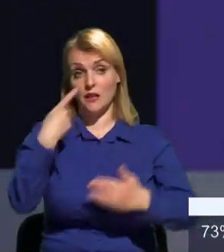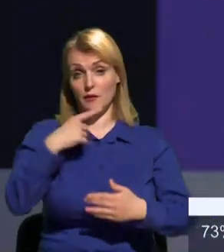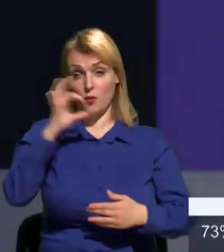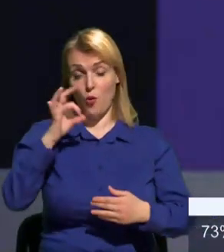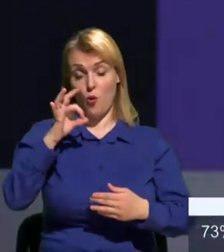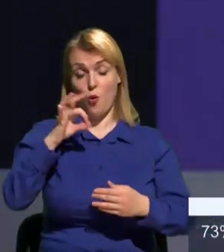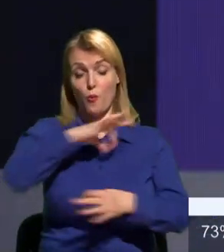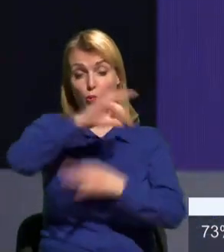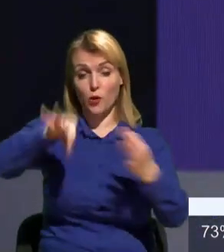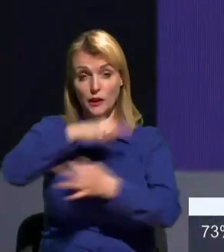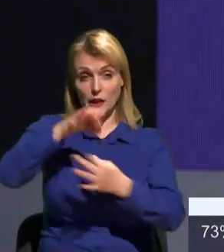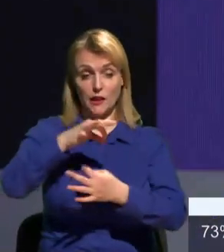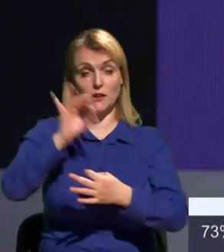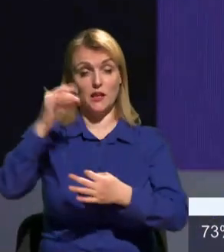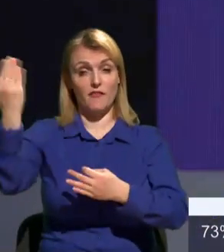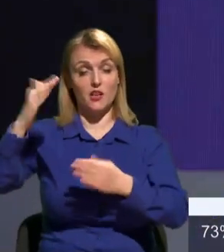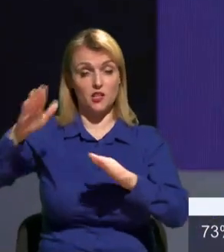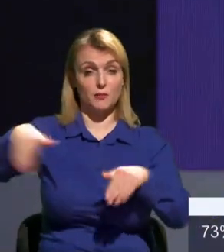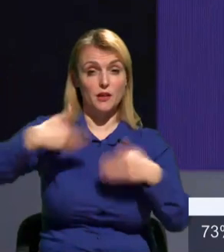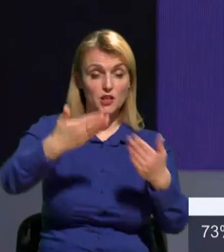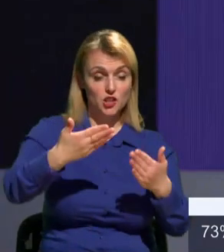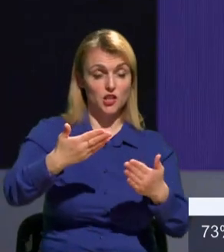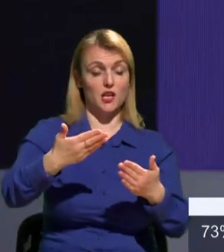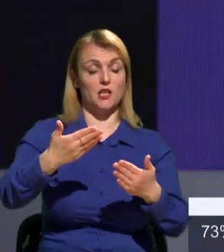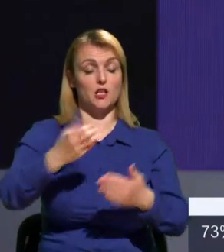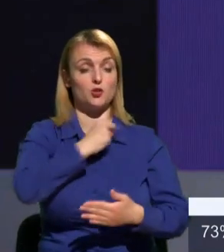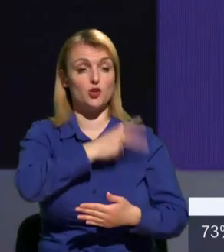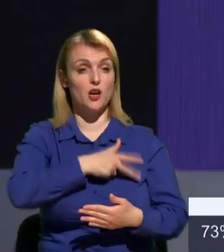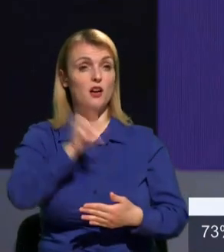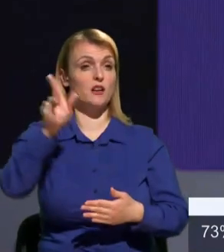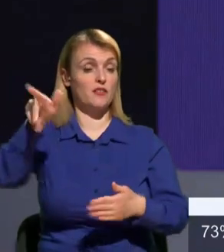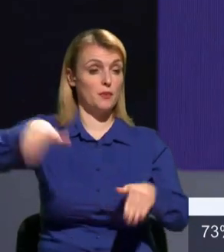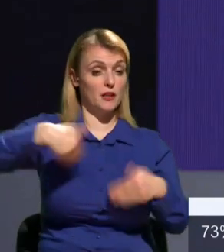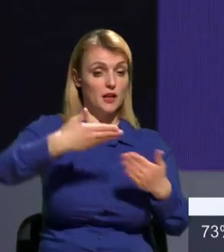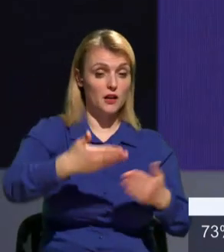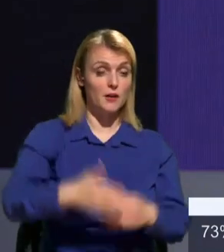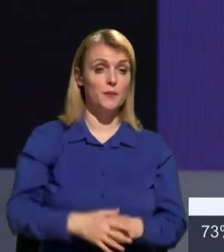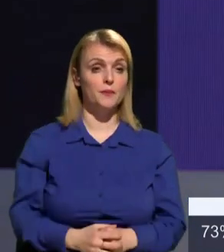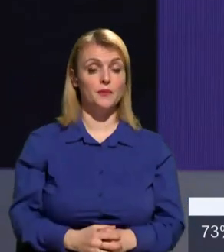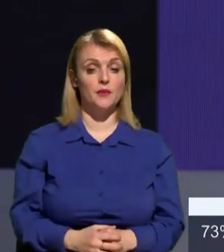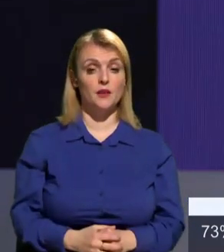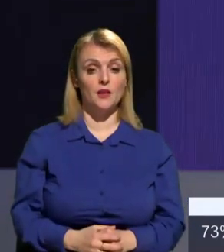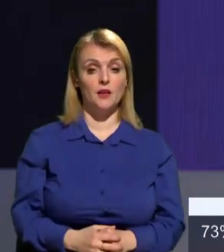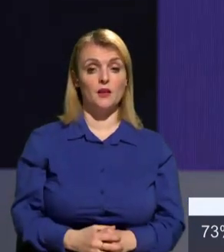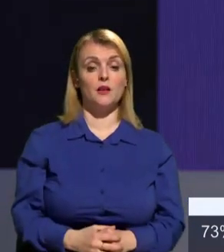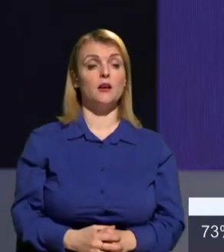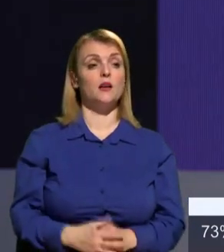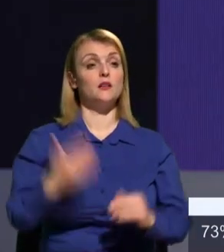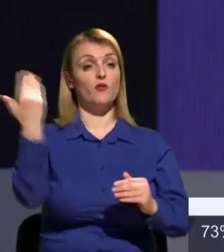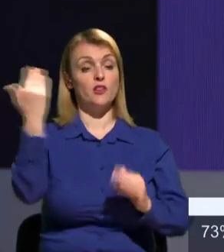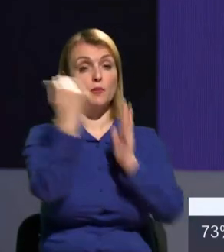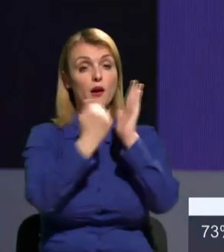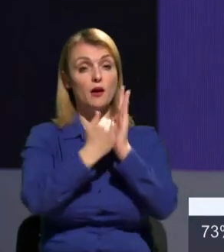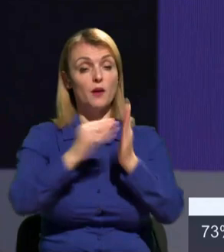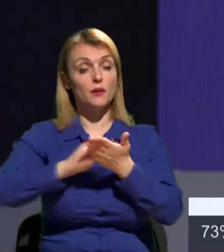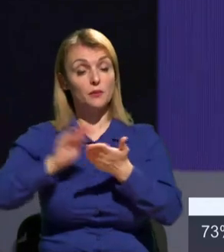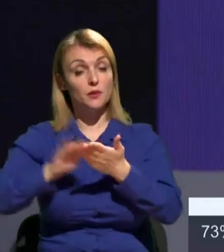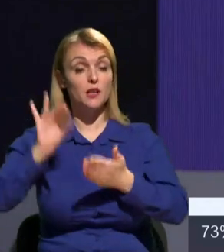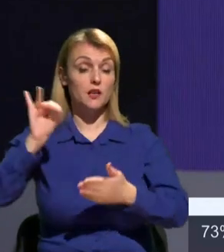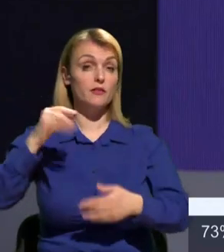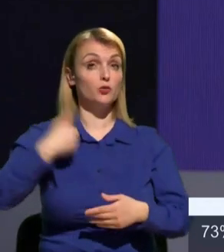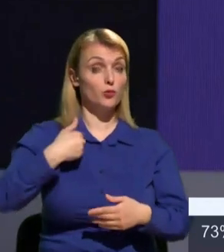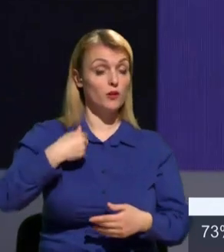proiectele, inițiativele sociale cu care vreți dumneavoastră să veniți, în platformă este scris și vă